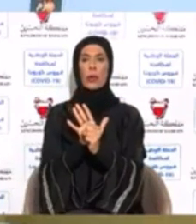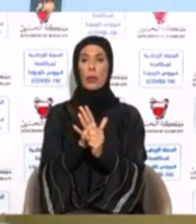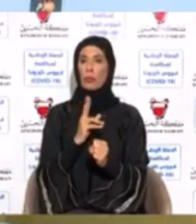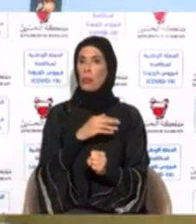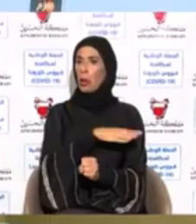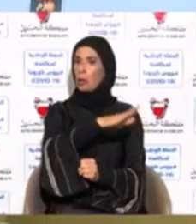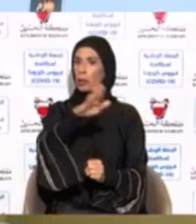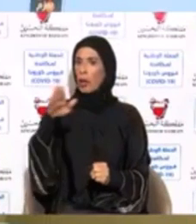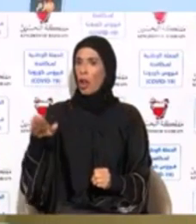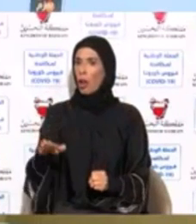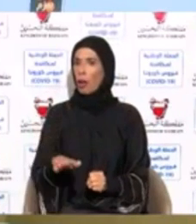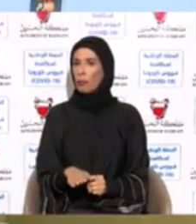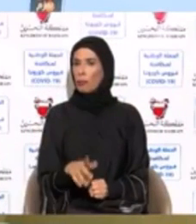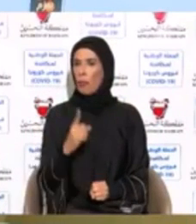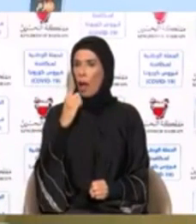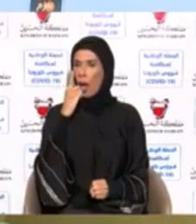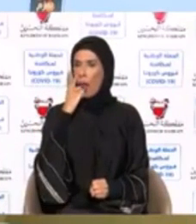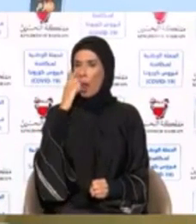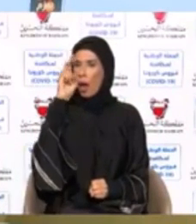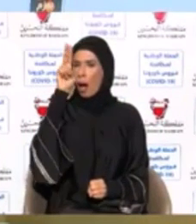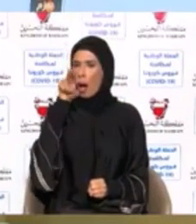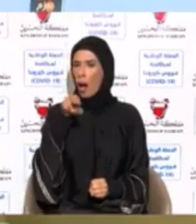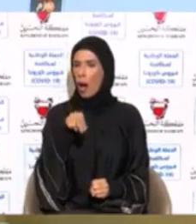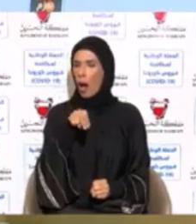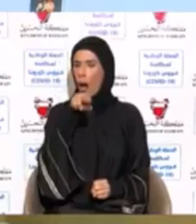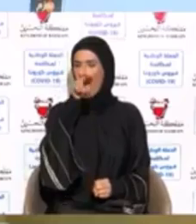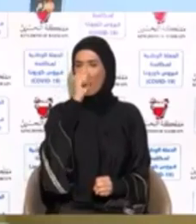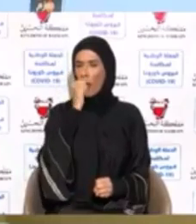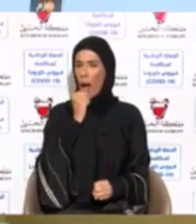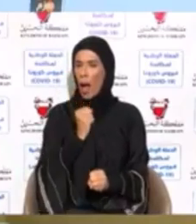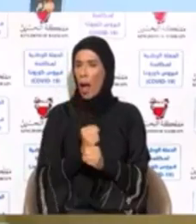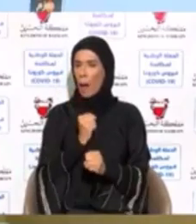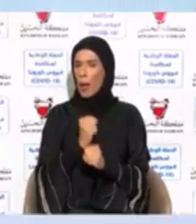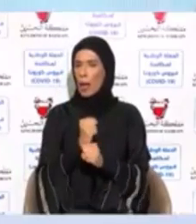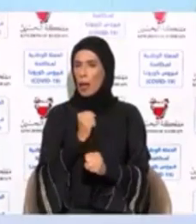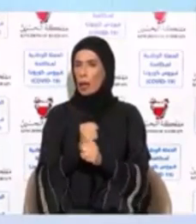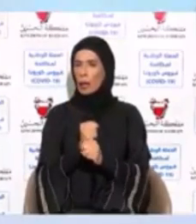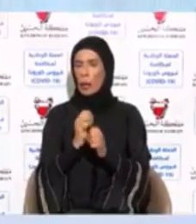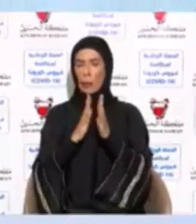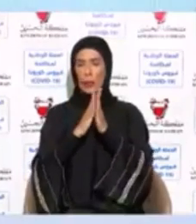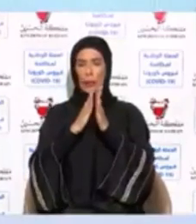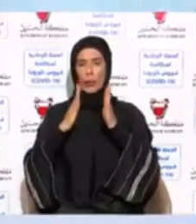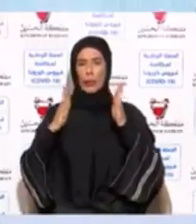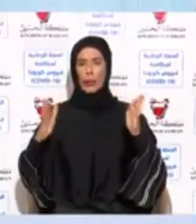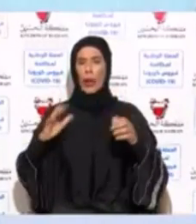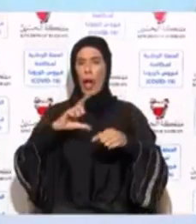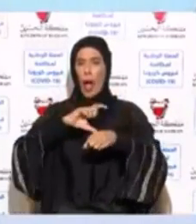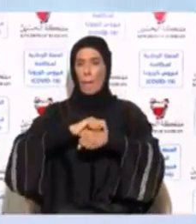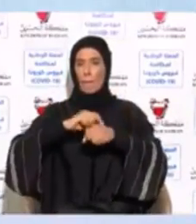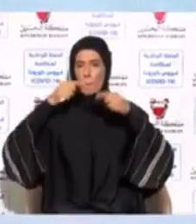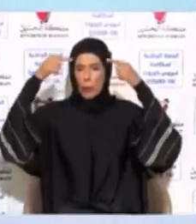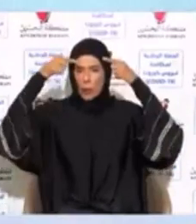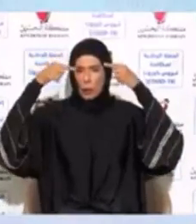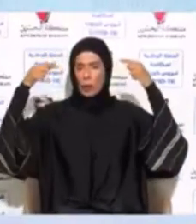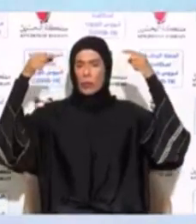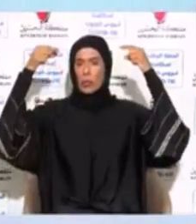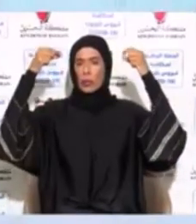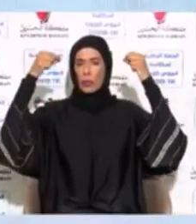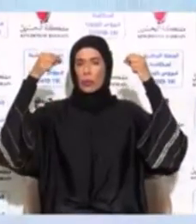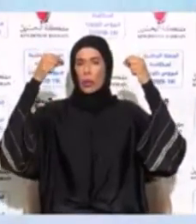لاحظ أن هناك فعلا جهد كبير يبذله الكادر الطبي سواء كانوا أطباء أو ممرضين أو